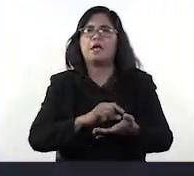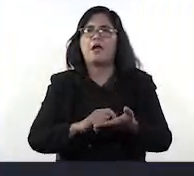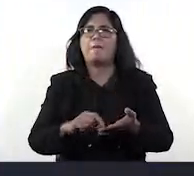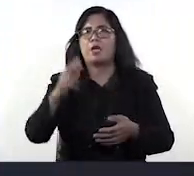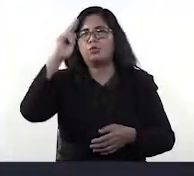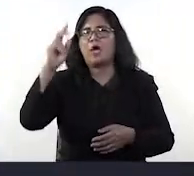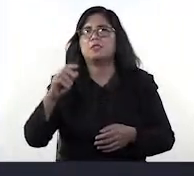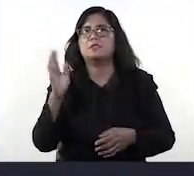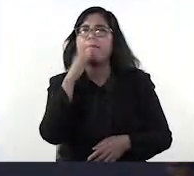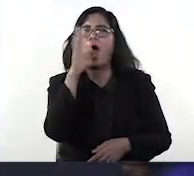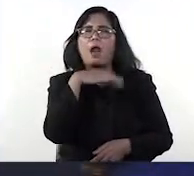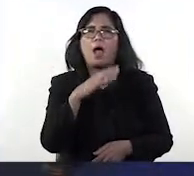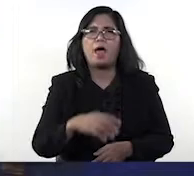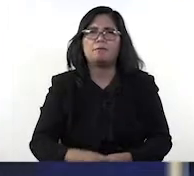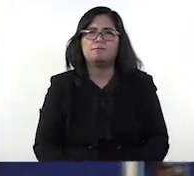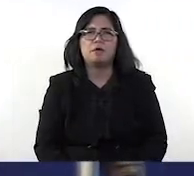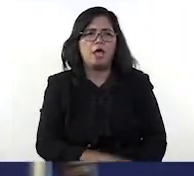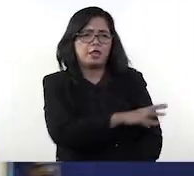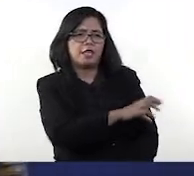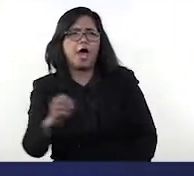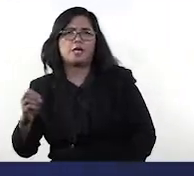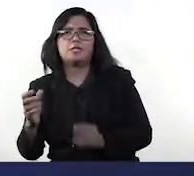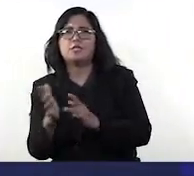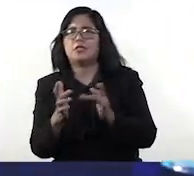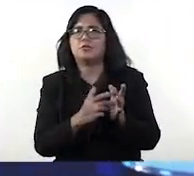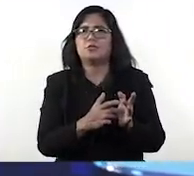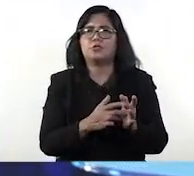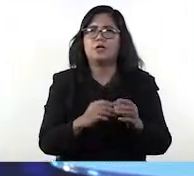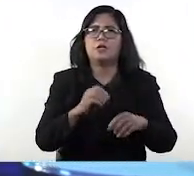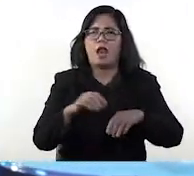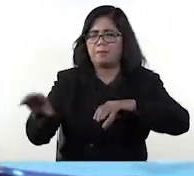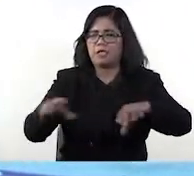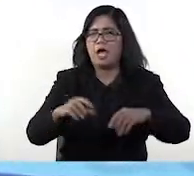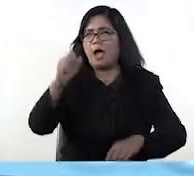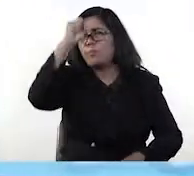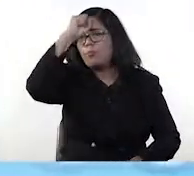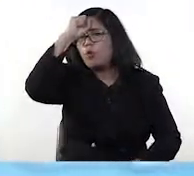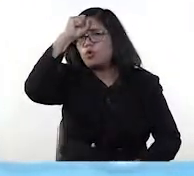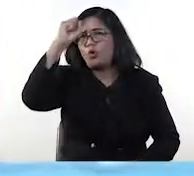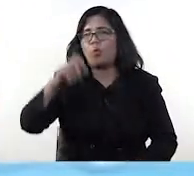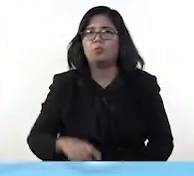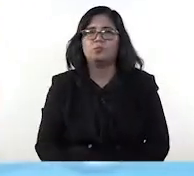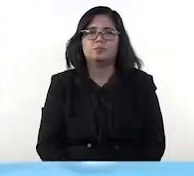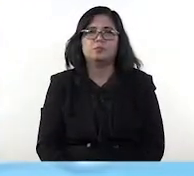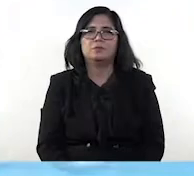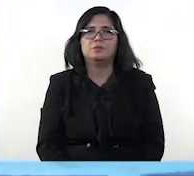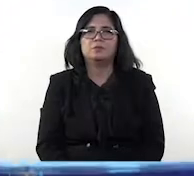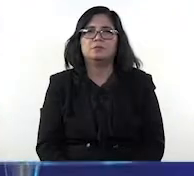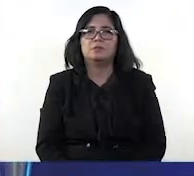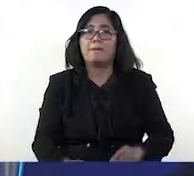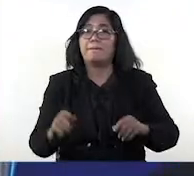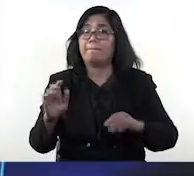nama Tuhan dengan sembarangan serta Ricky Susy Hai lam tindakan yang bodoh yang terbuat itu